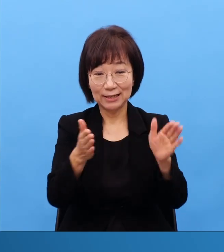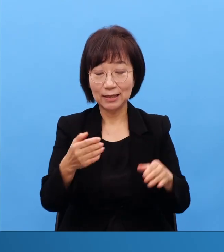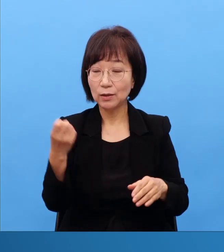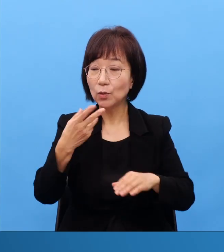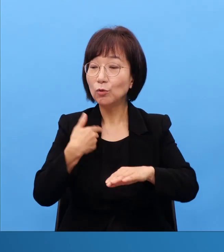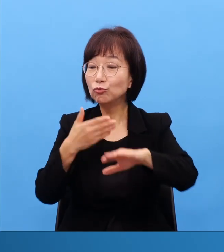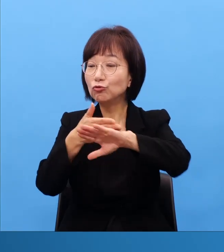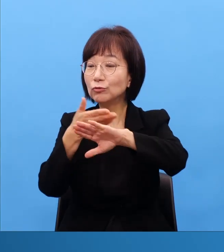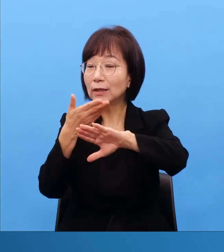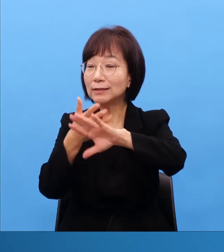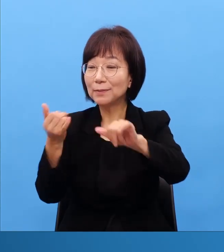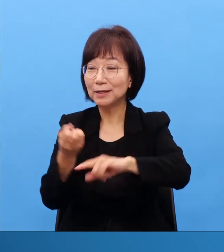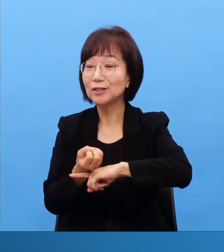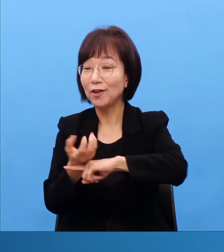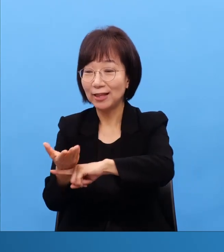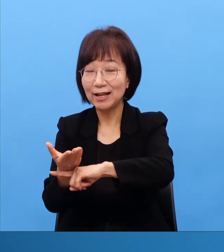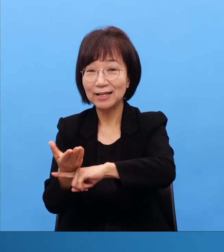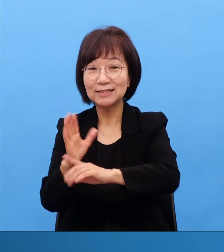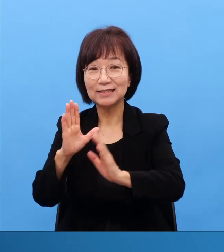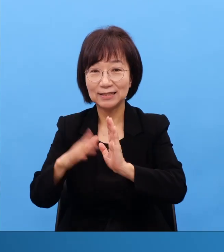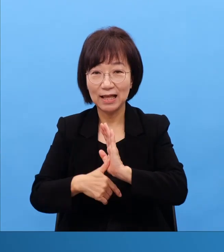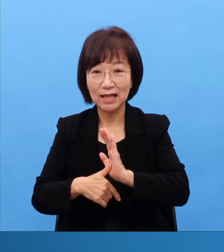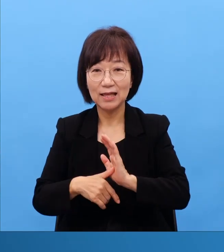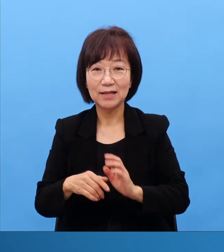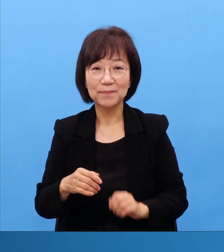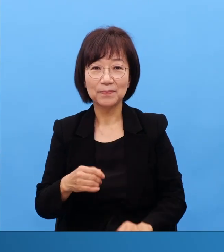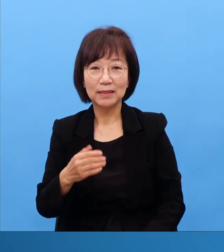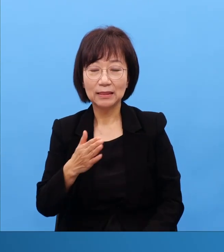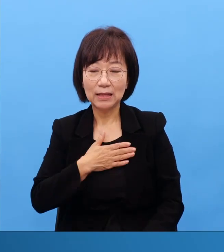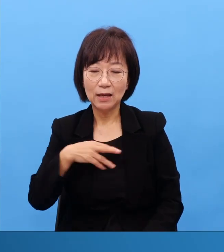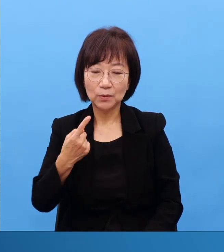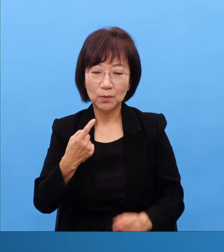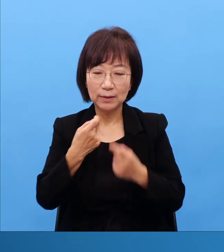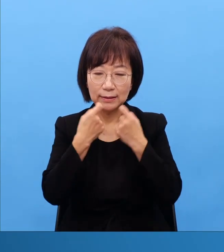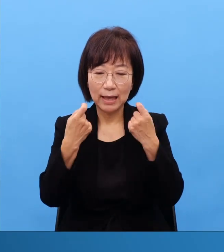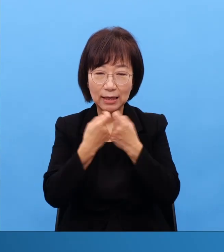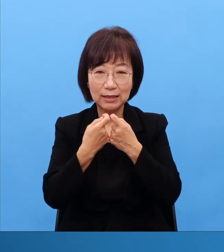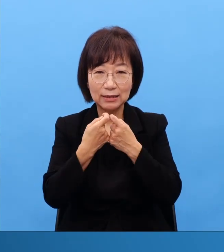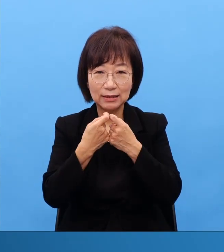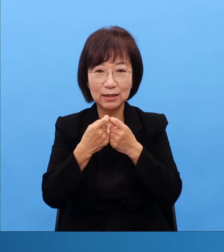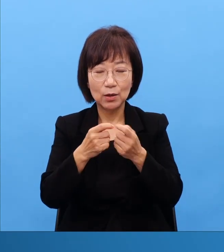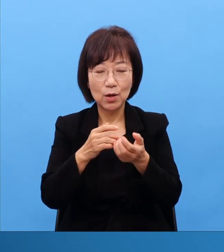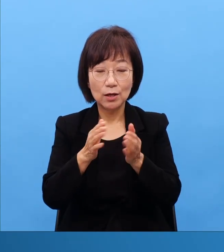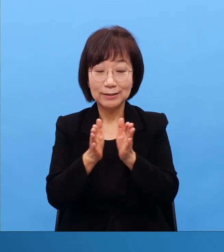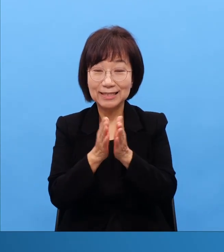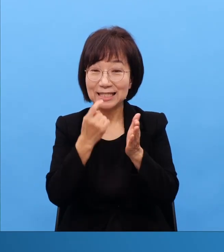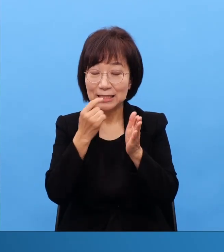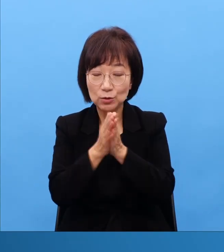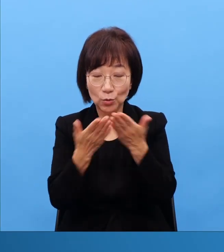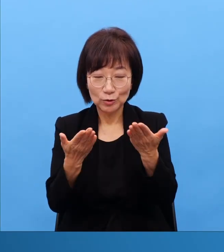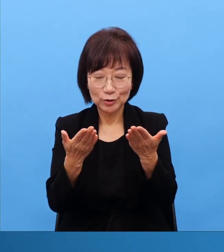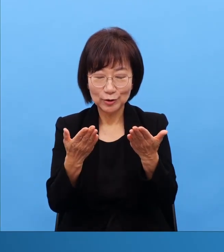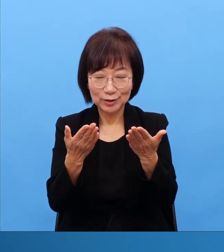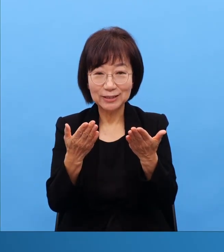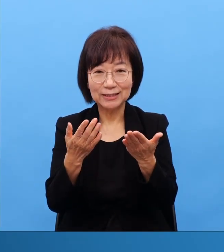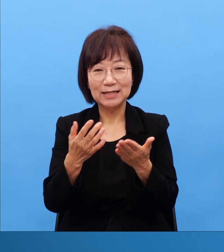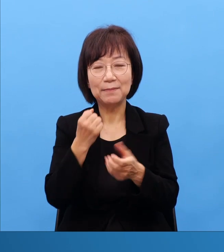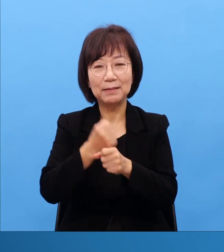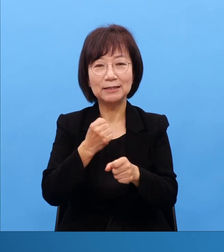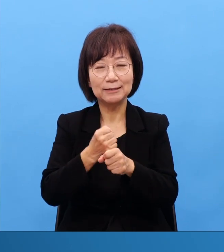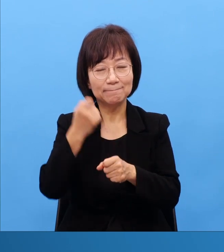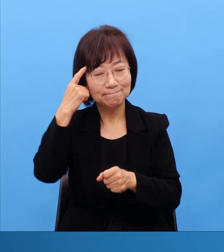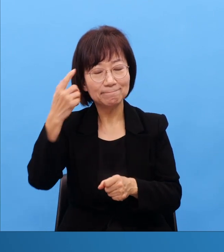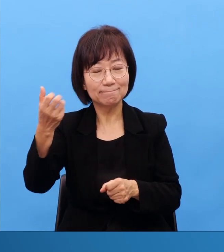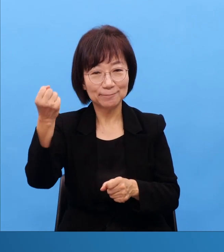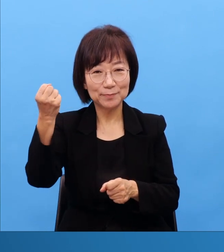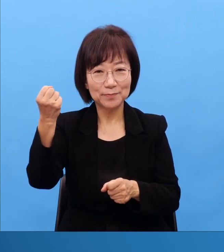전달했더니 이제는 나도 기도수첩을 개인 노트로 만들어야겠다. 단순히 매달 나오는 책이라고만 생각했는데 내